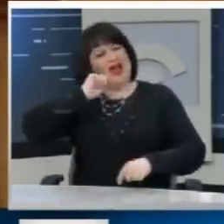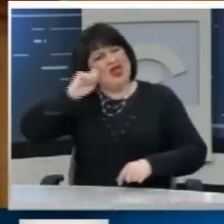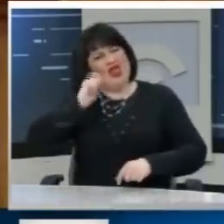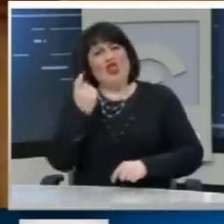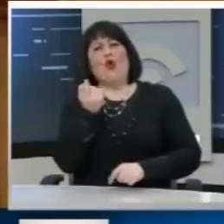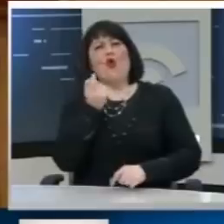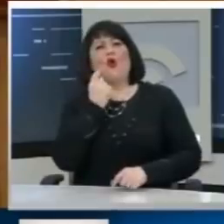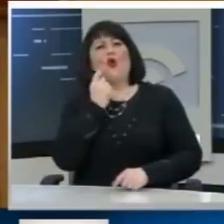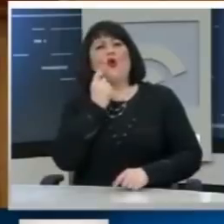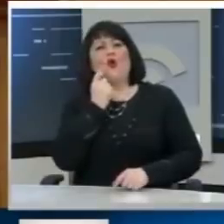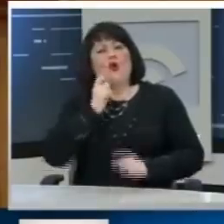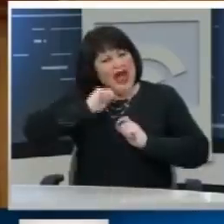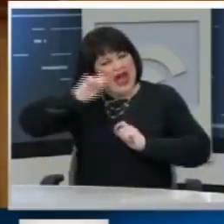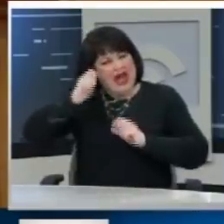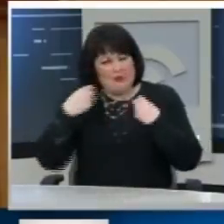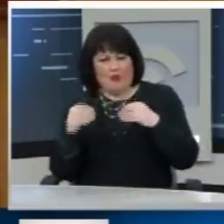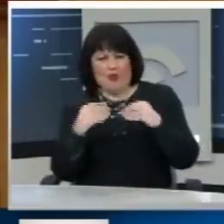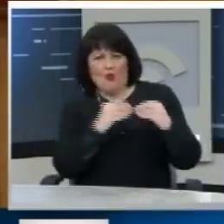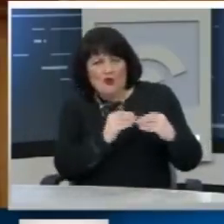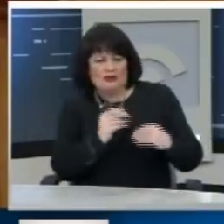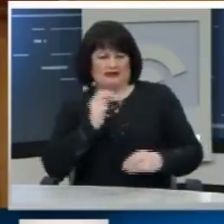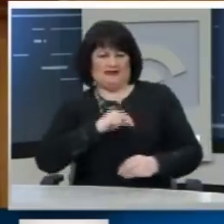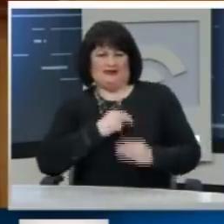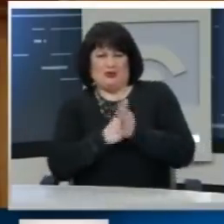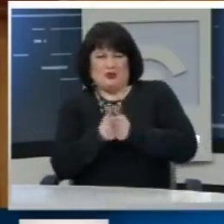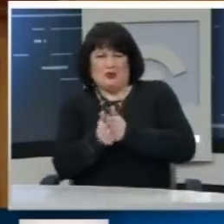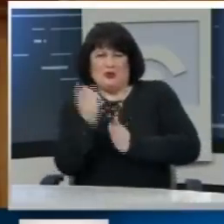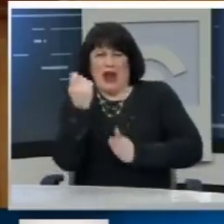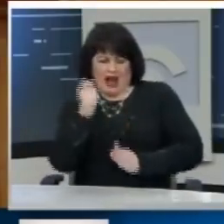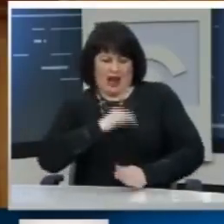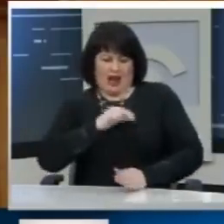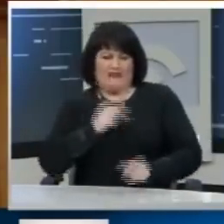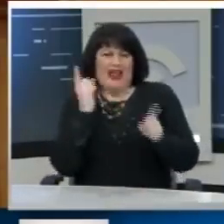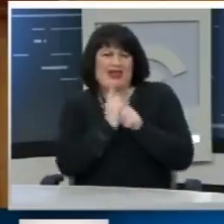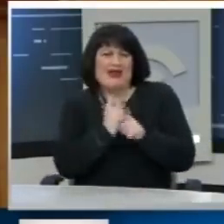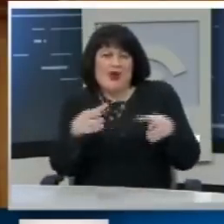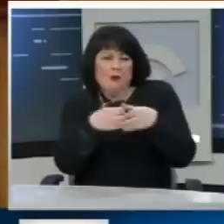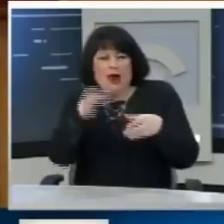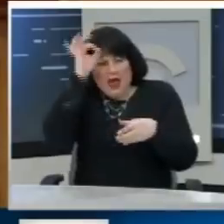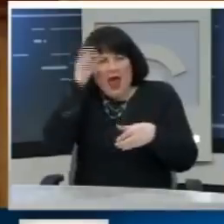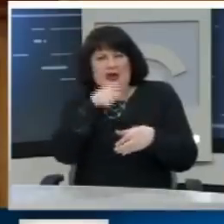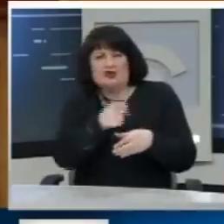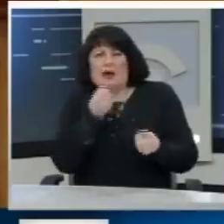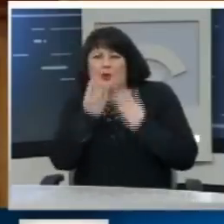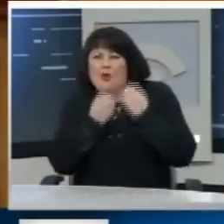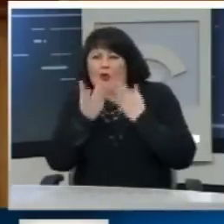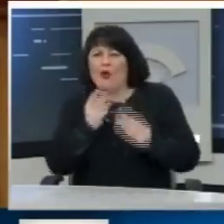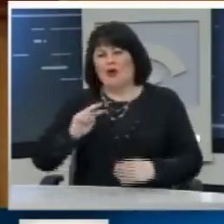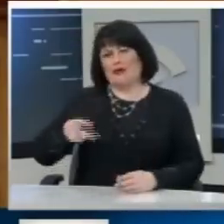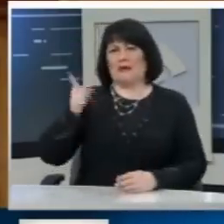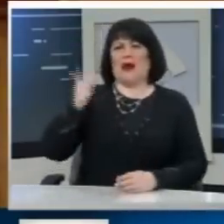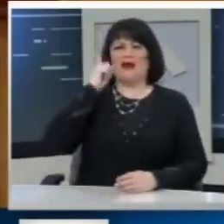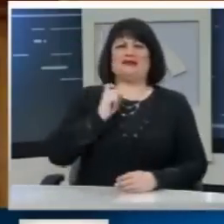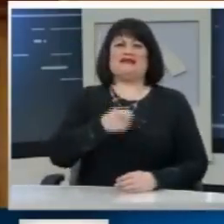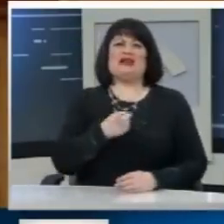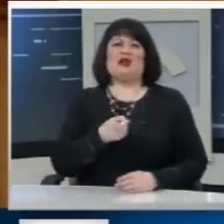που εκβίαζαν οικογένειες ολόκληρες γιατί ήταν συνεργάτες της ειδικής ασφάλειας και ξέρουμε η Μέρνιν εδώ δίπλα είναι